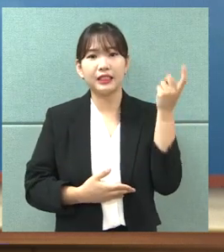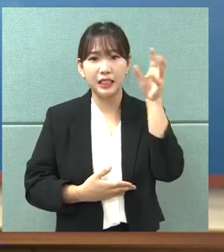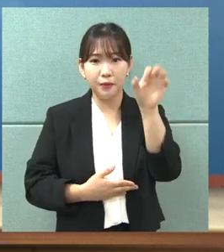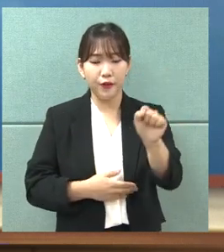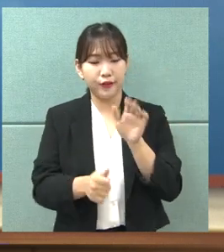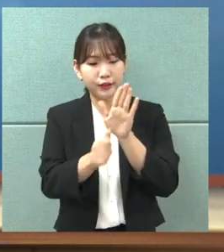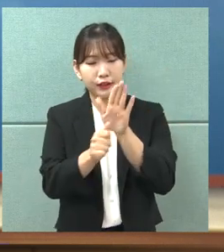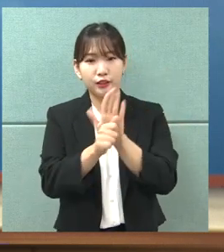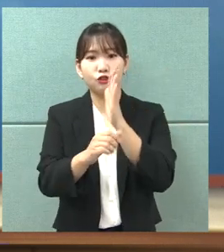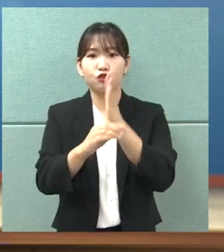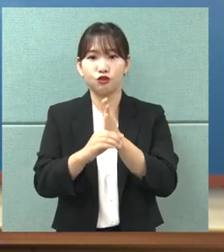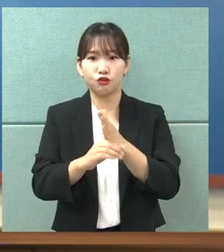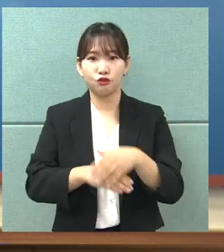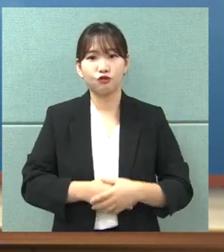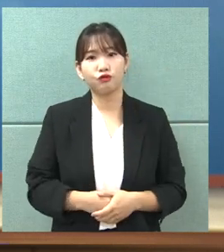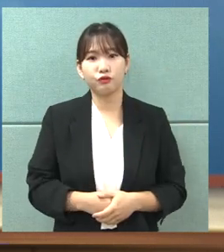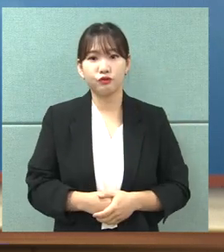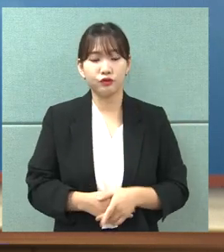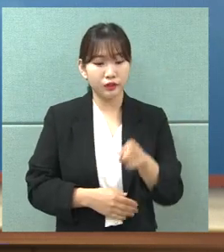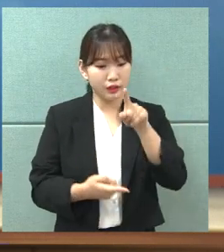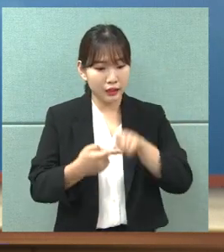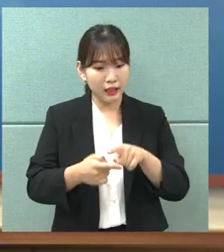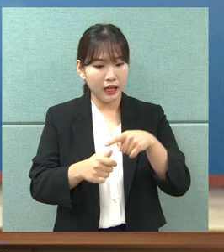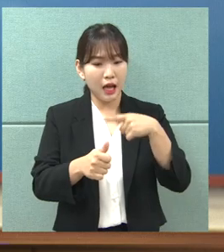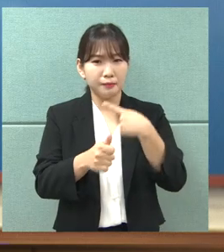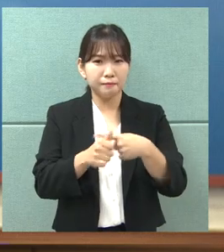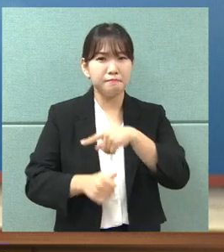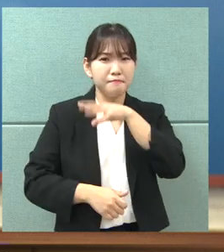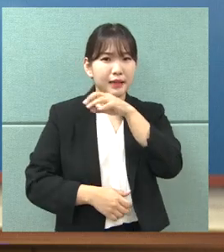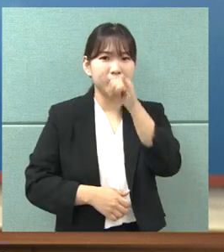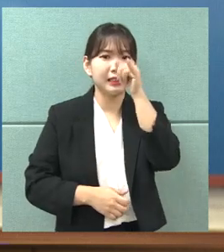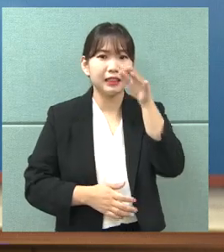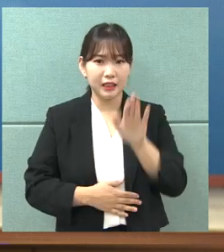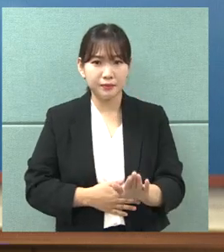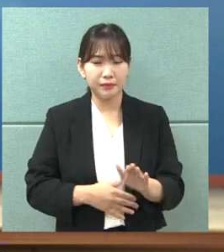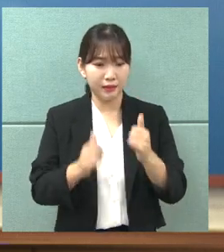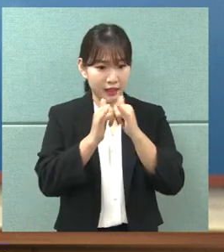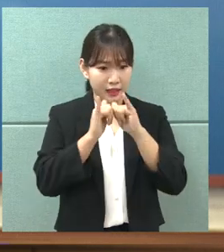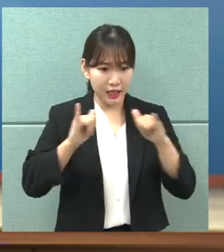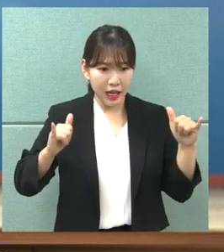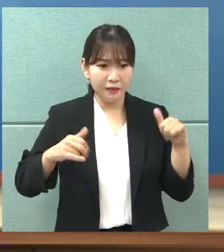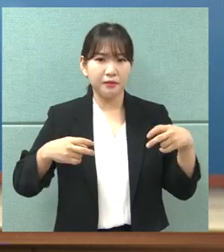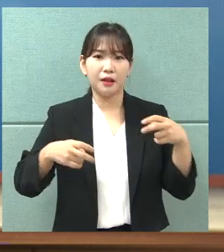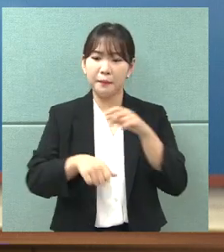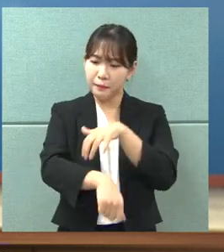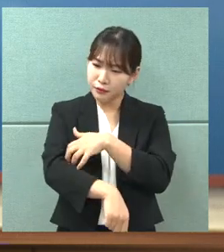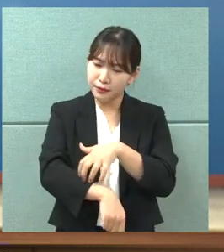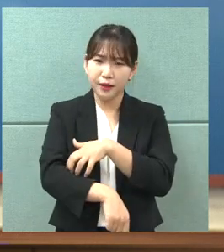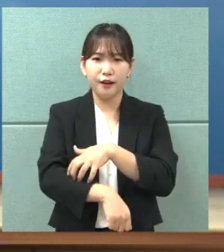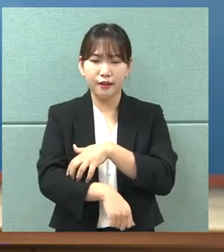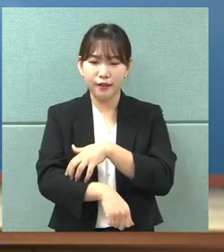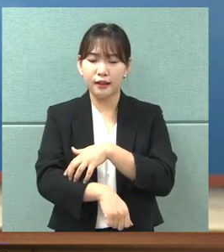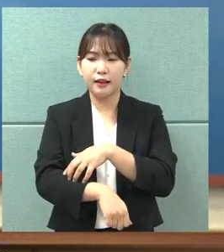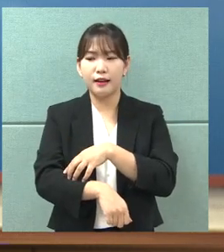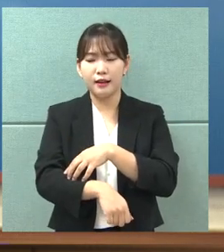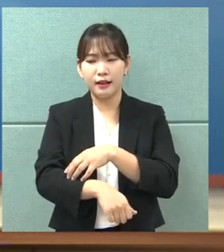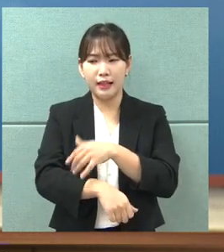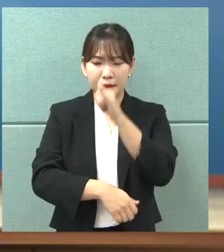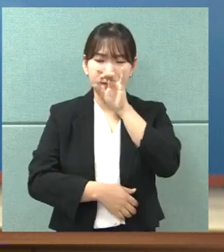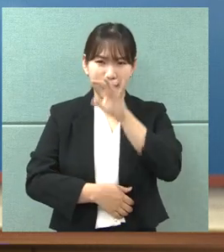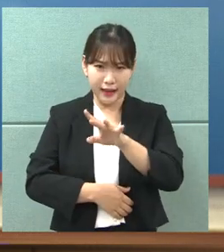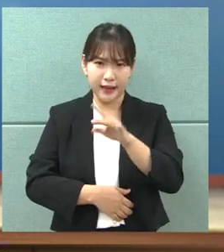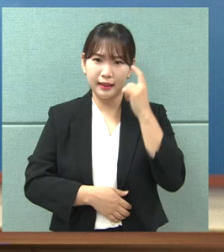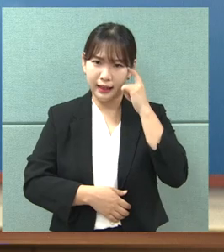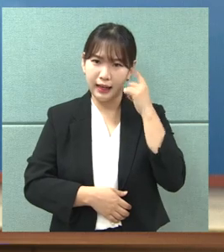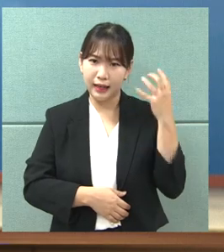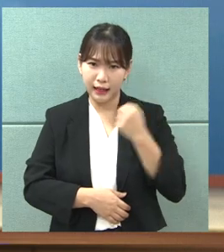있습니다 이에 대한 비판도 있지만 시민의 불편만은 없어야 한다는